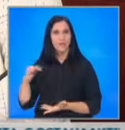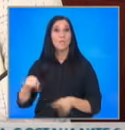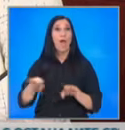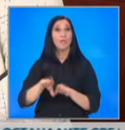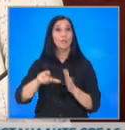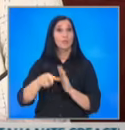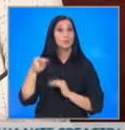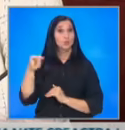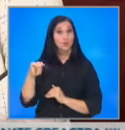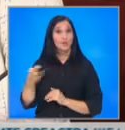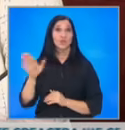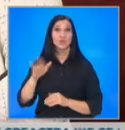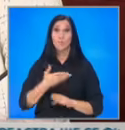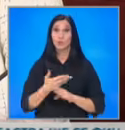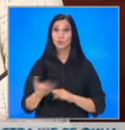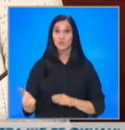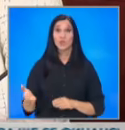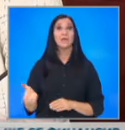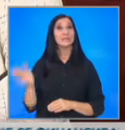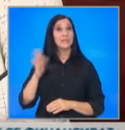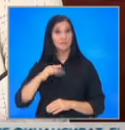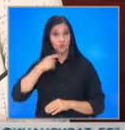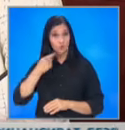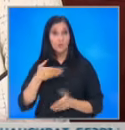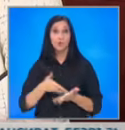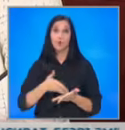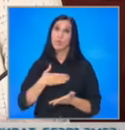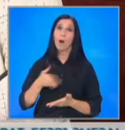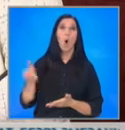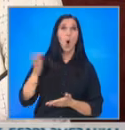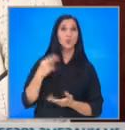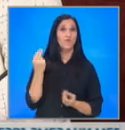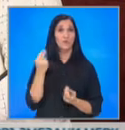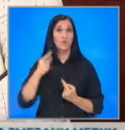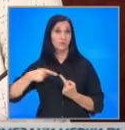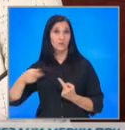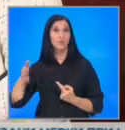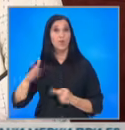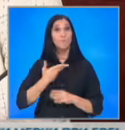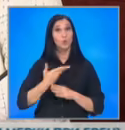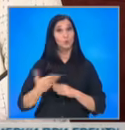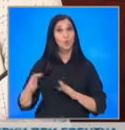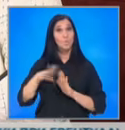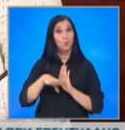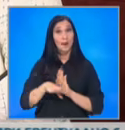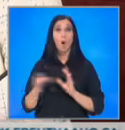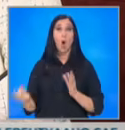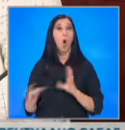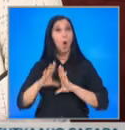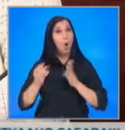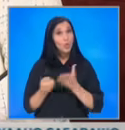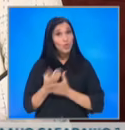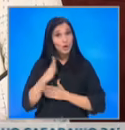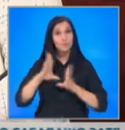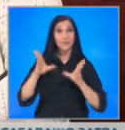тази година, но ще продължи и през следващата, тъй като има още финансов ресурс, ще продължи програмата отново заедно,